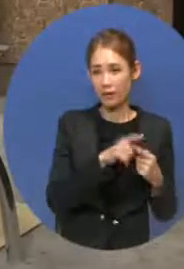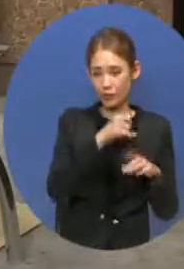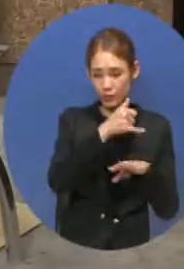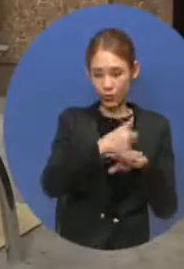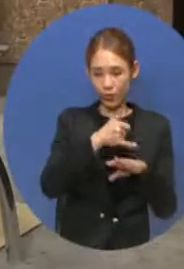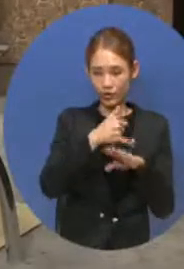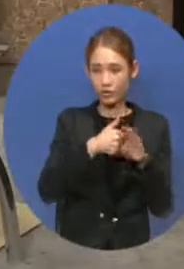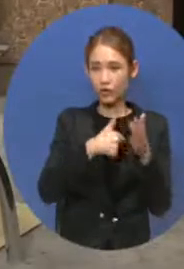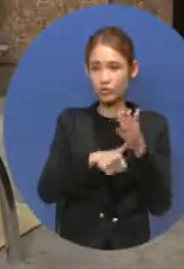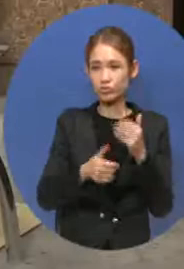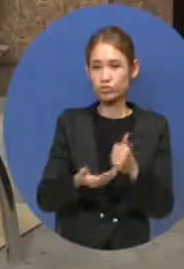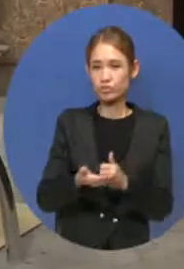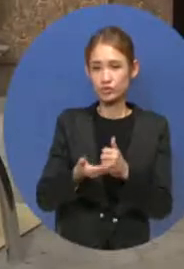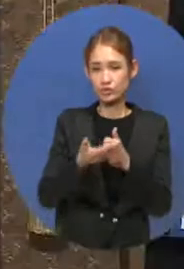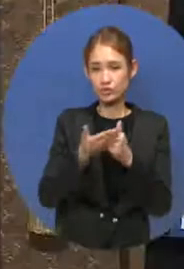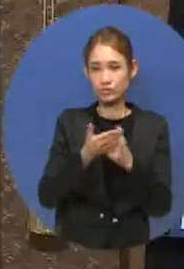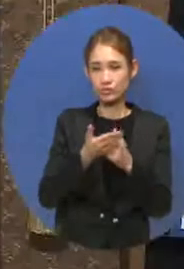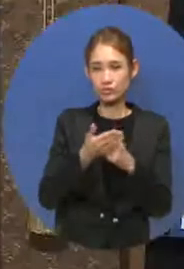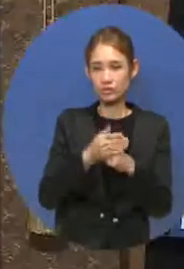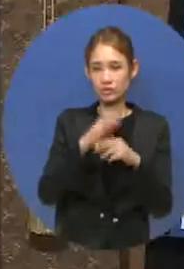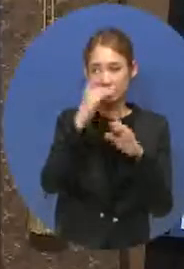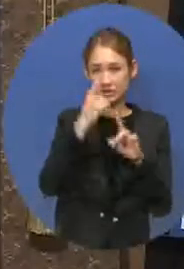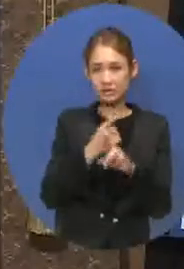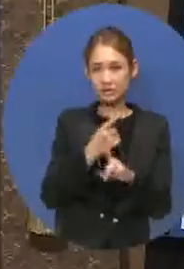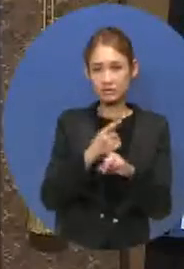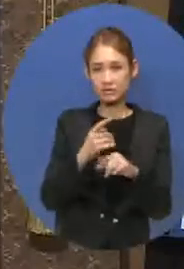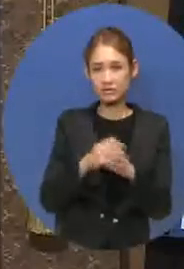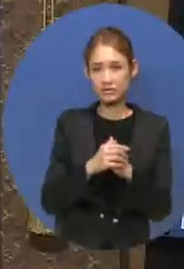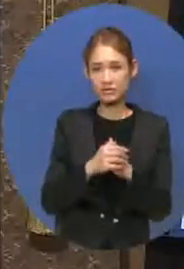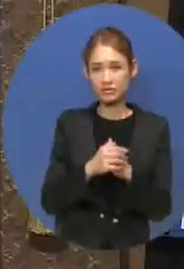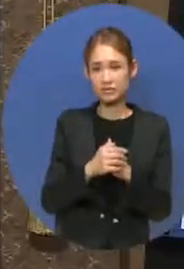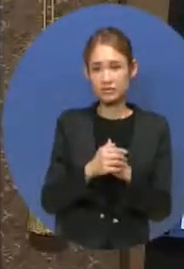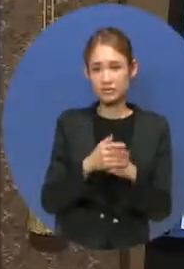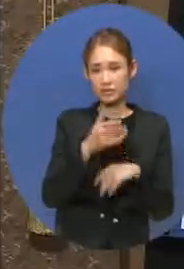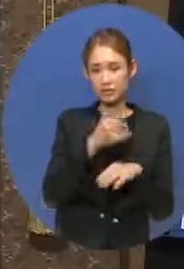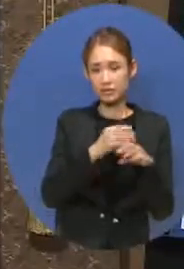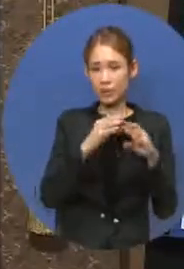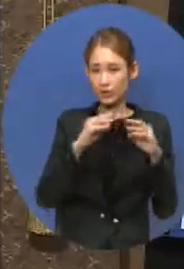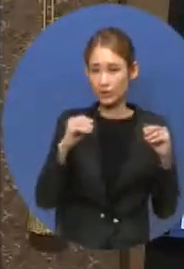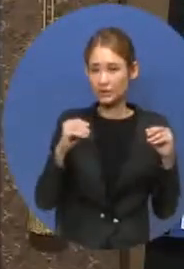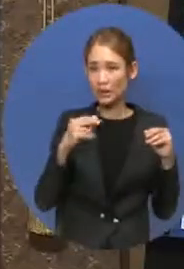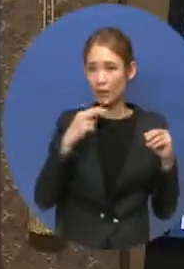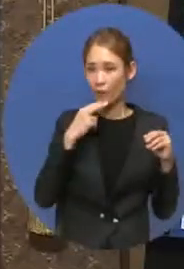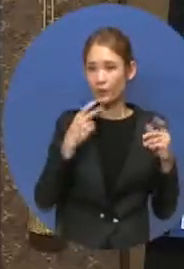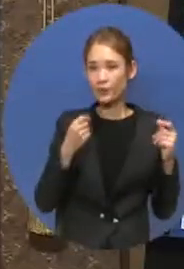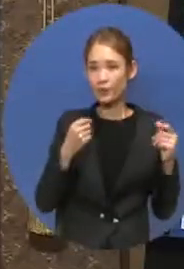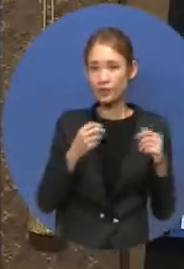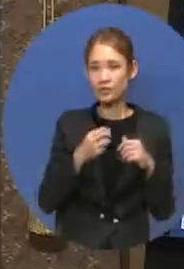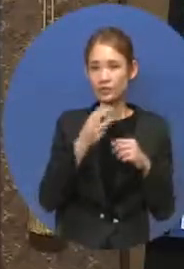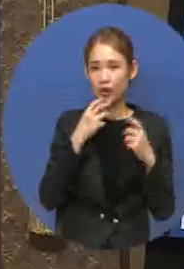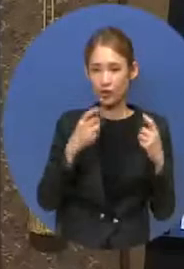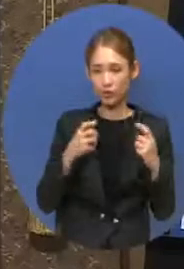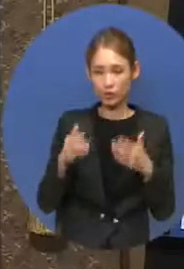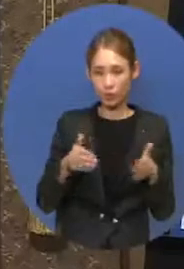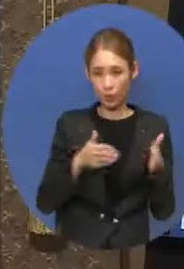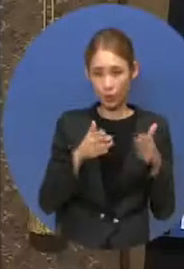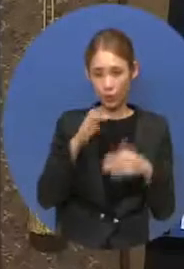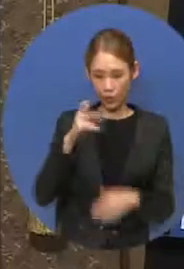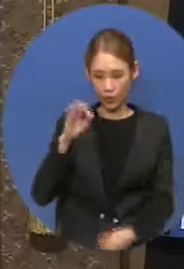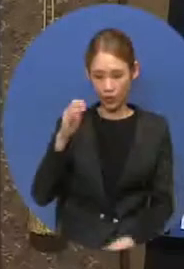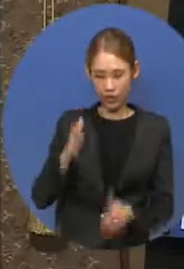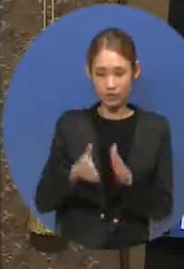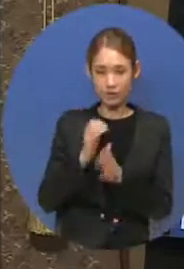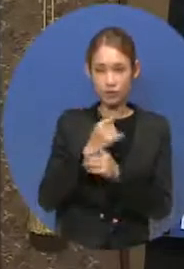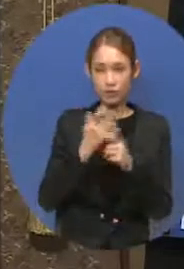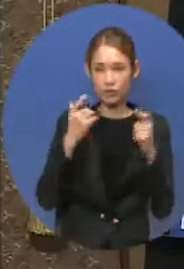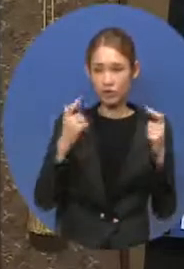말씀하신 건 힐링하는 것이잖아요. 네. 서울 시내에는 사실 그 농지가 없잖아요. 예. 그래서 경기도 고양시에 저희가